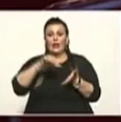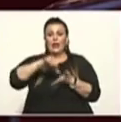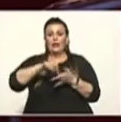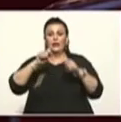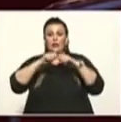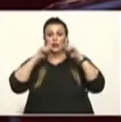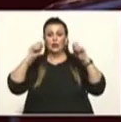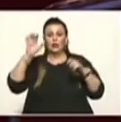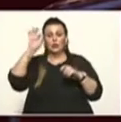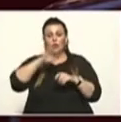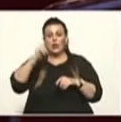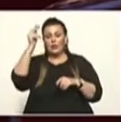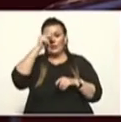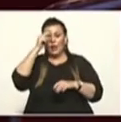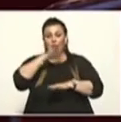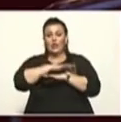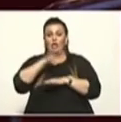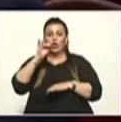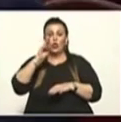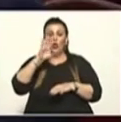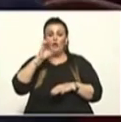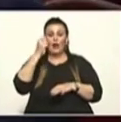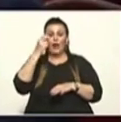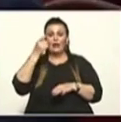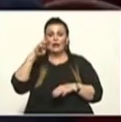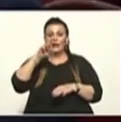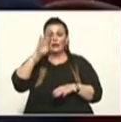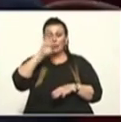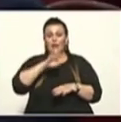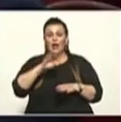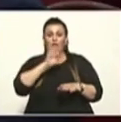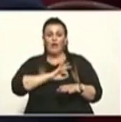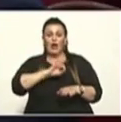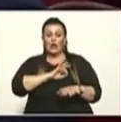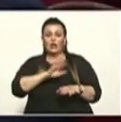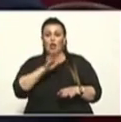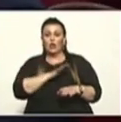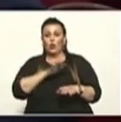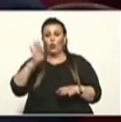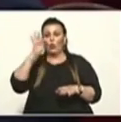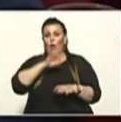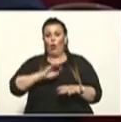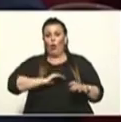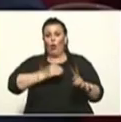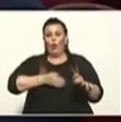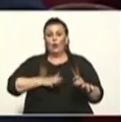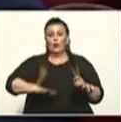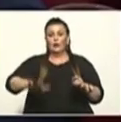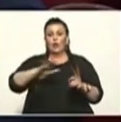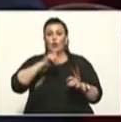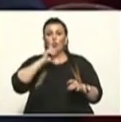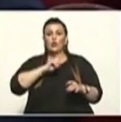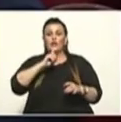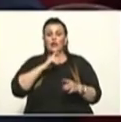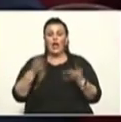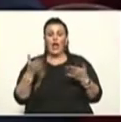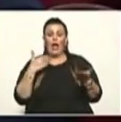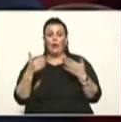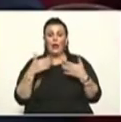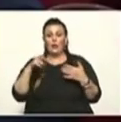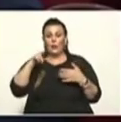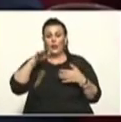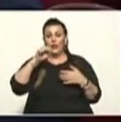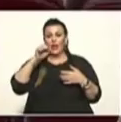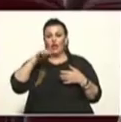olunması, tədris innovasiya infrastrukturundan KOP subyektlərinin faydalanması, özəl sektorla universitet arasında əməkdaşlıq platformalarının